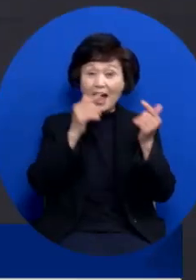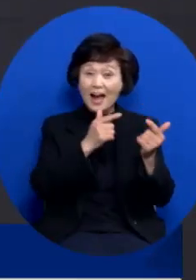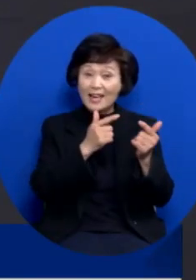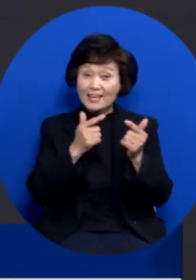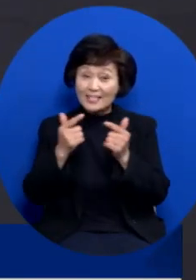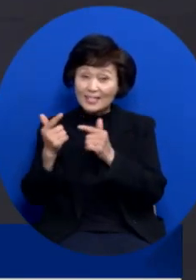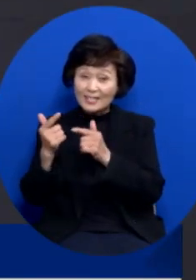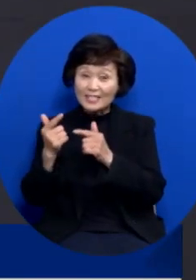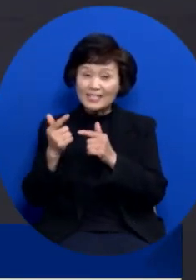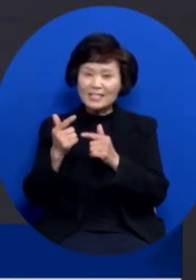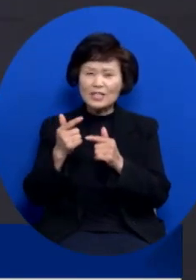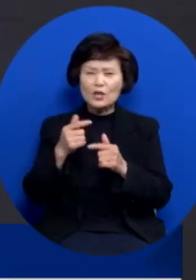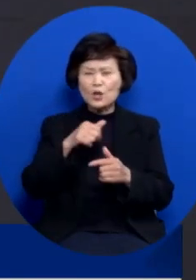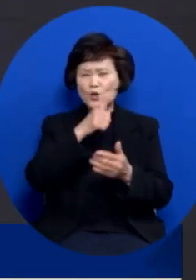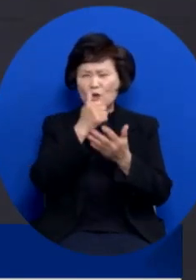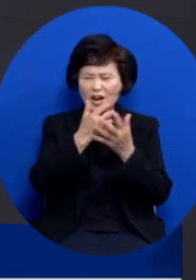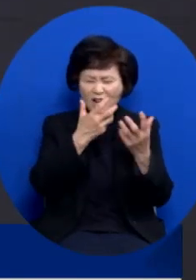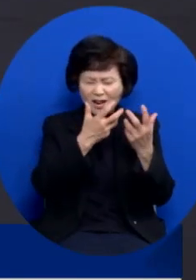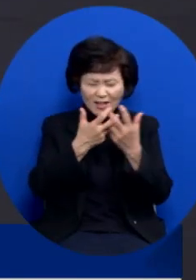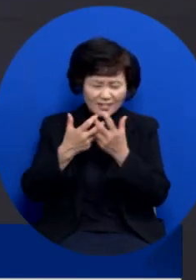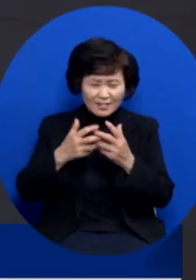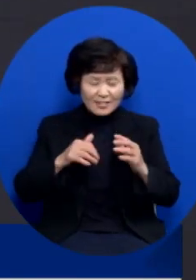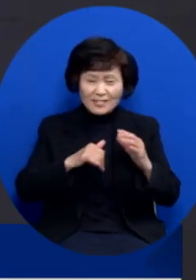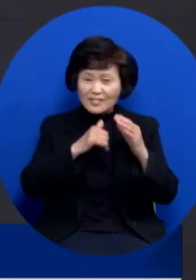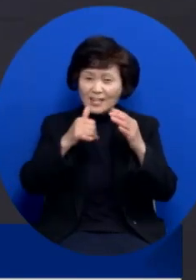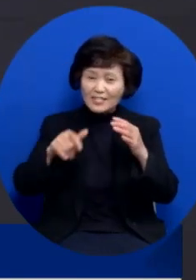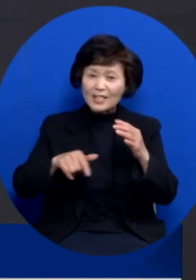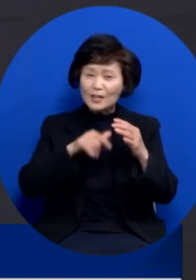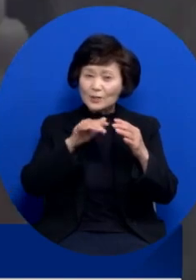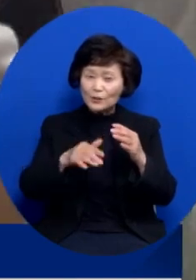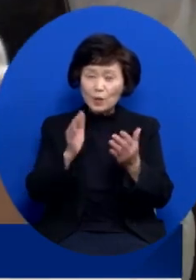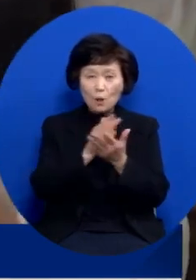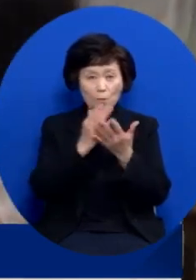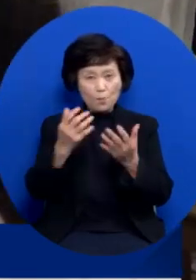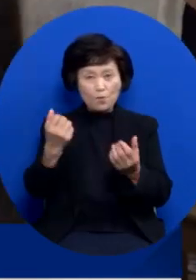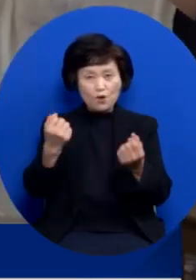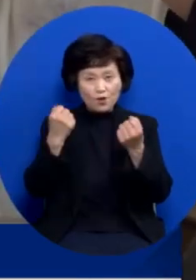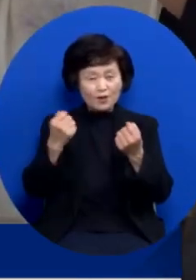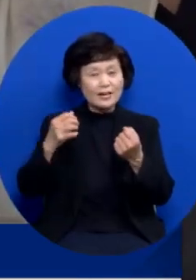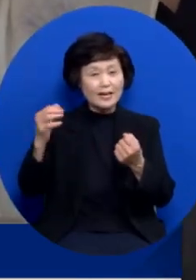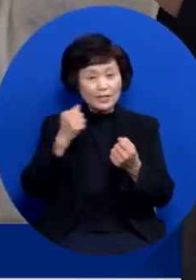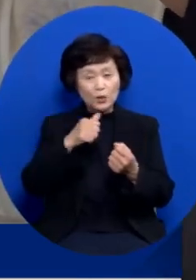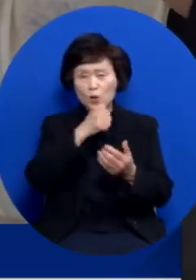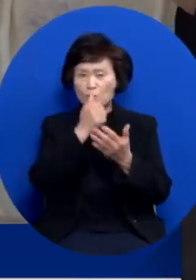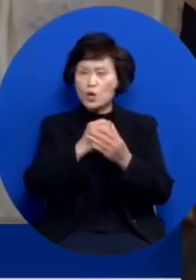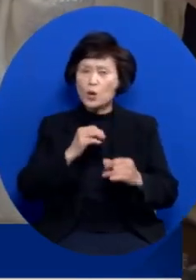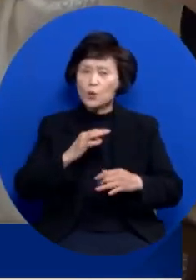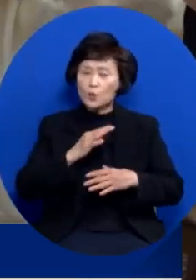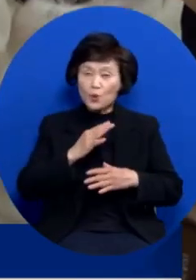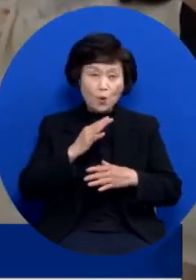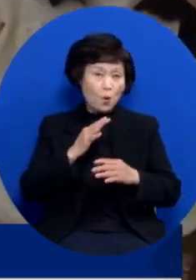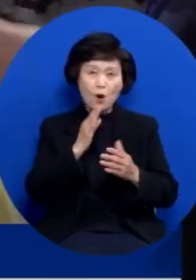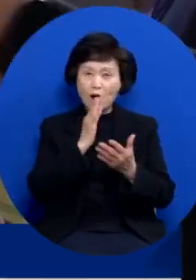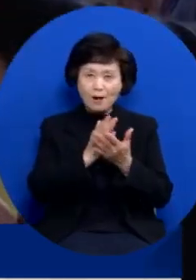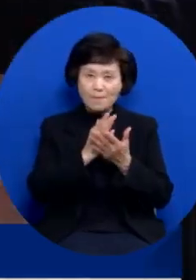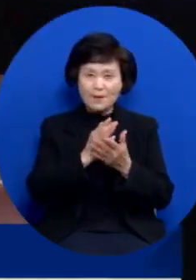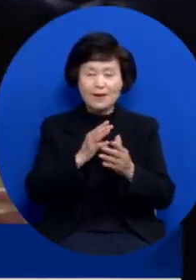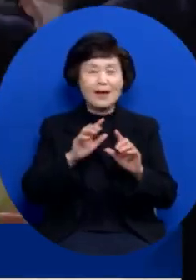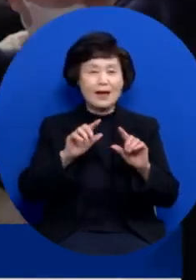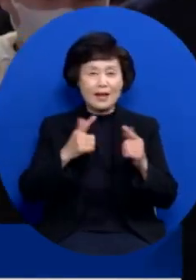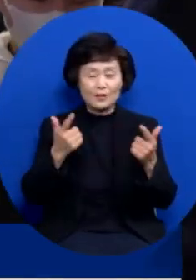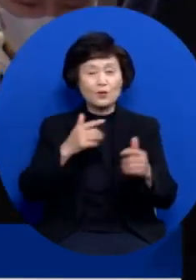가득한 세상에서 분별력을 가지고 죄를 두려워할 것이 아니라 하나님께서 주시는